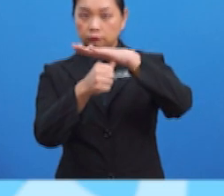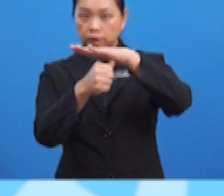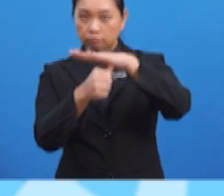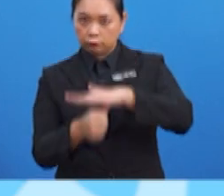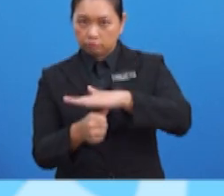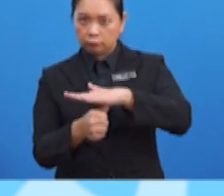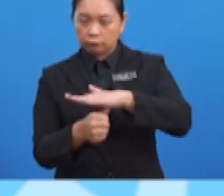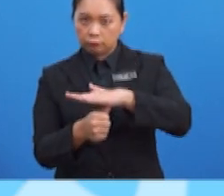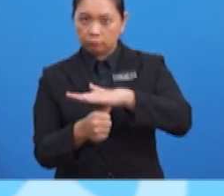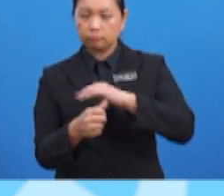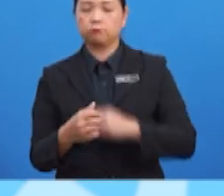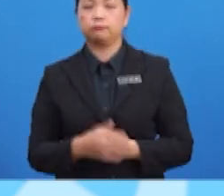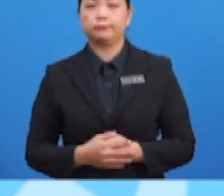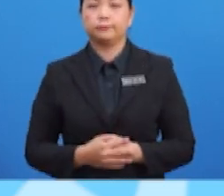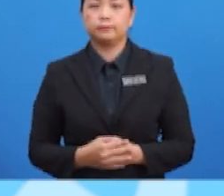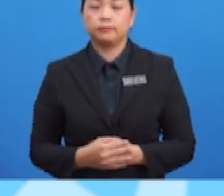kepada tekanan tertentu.